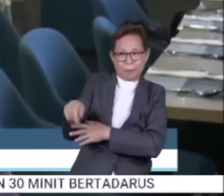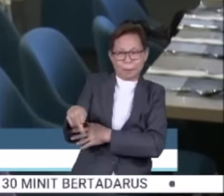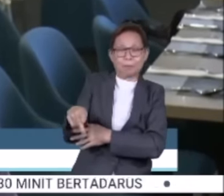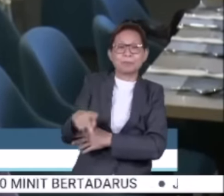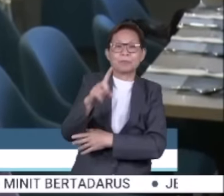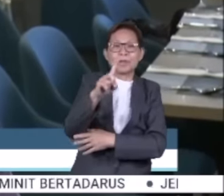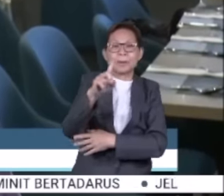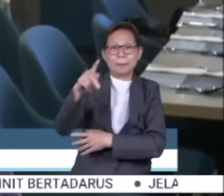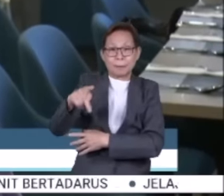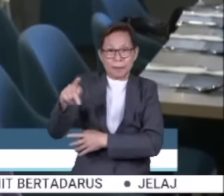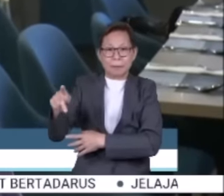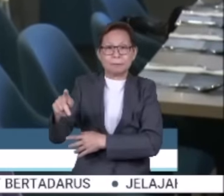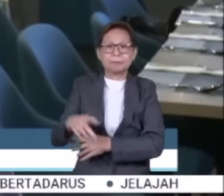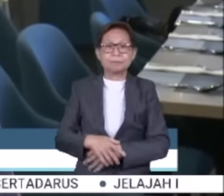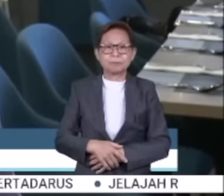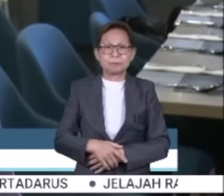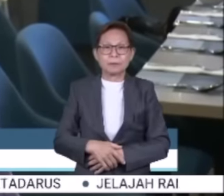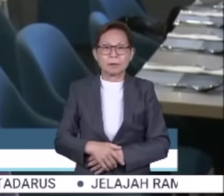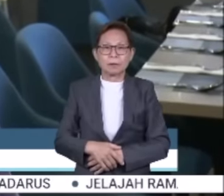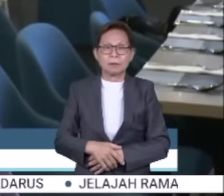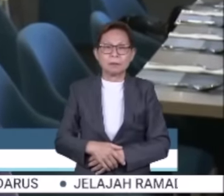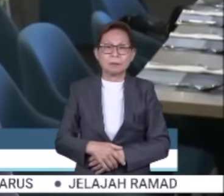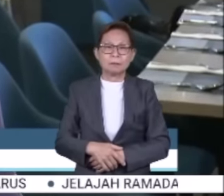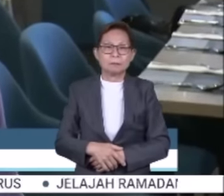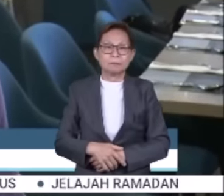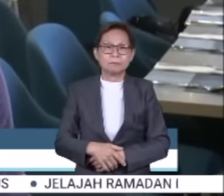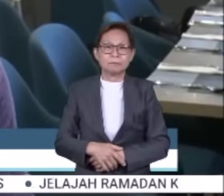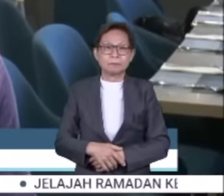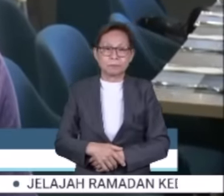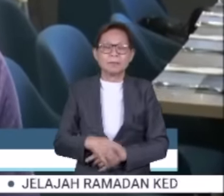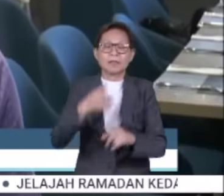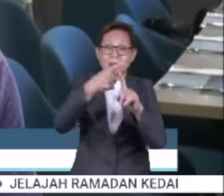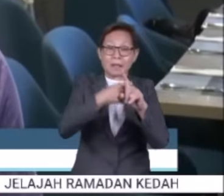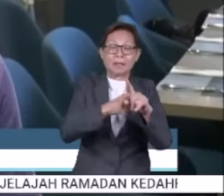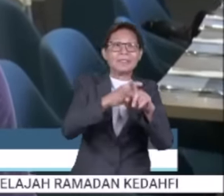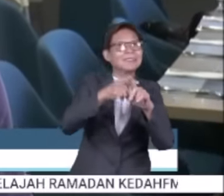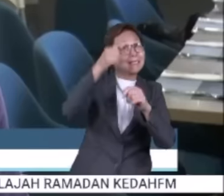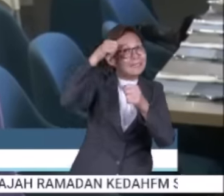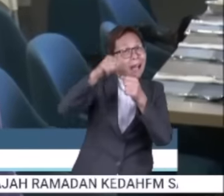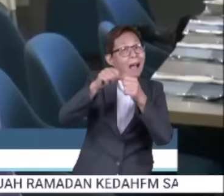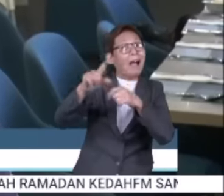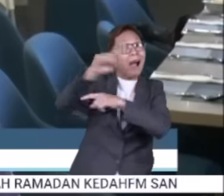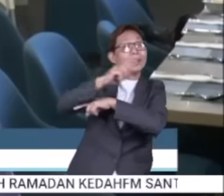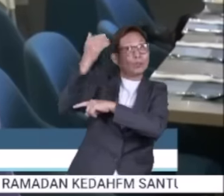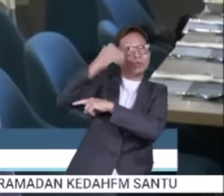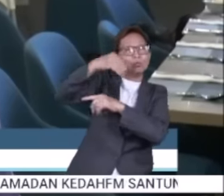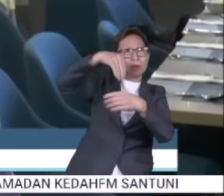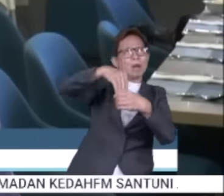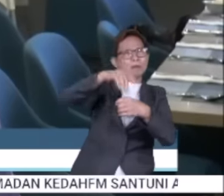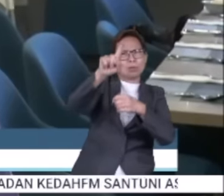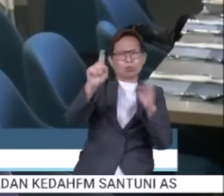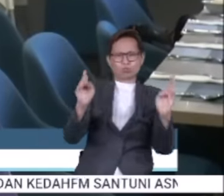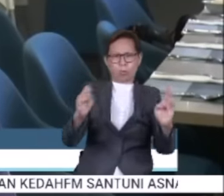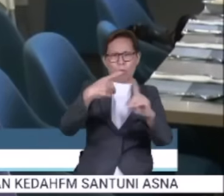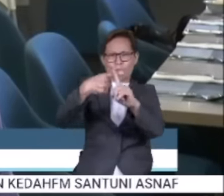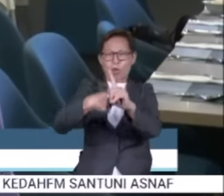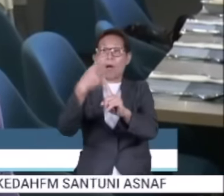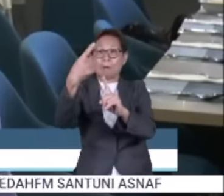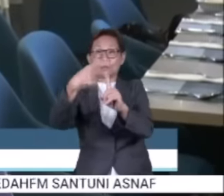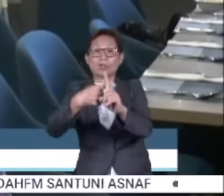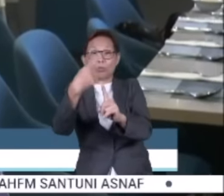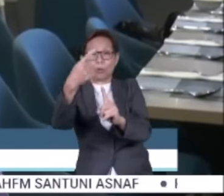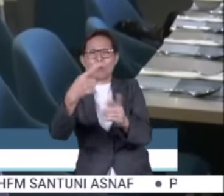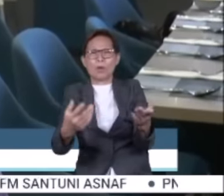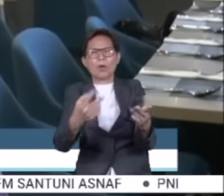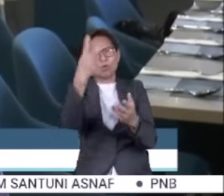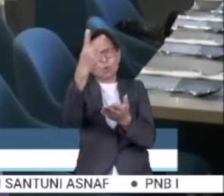Ya, laporan dalam apa ni, kalau daripada hari itu, kita dalam 1 bulan. Kita terangkan pengulangan 1 bulan. So, bererti mungkin